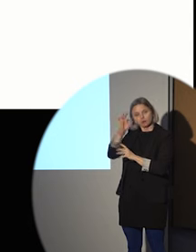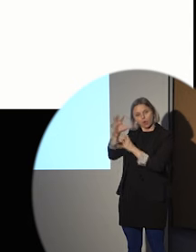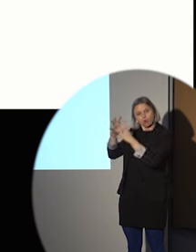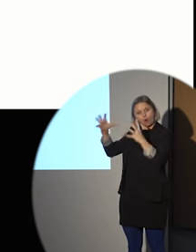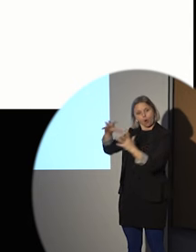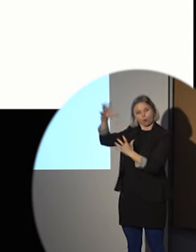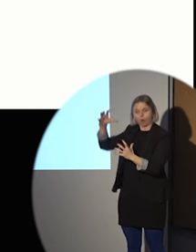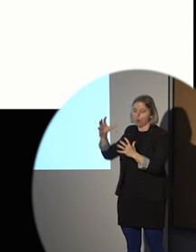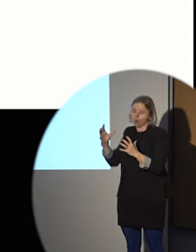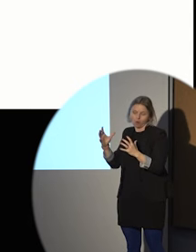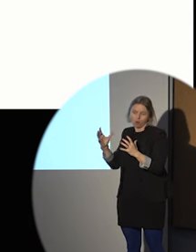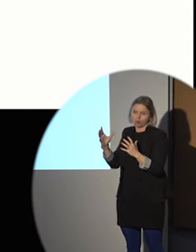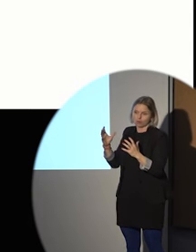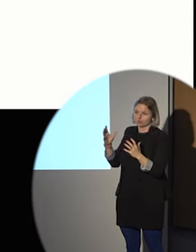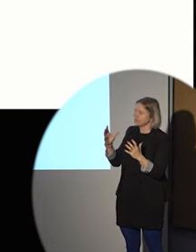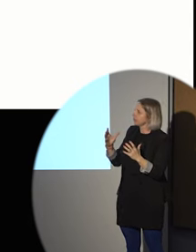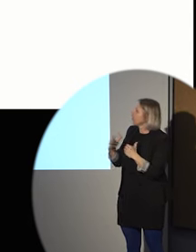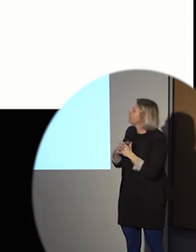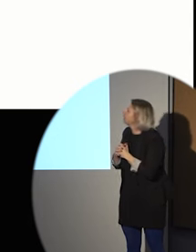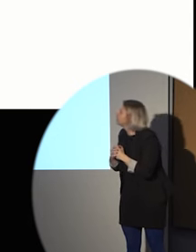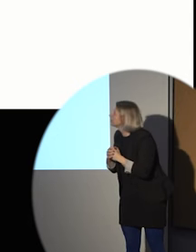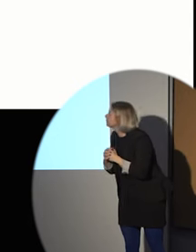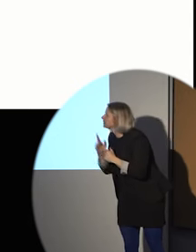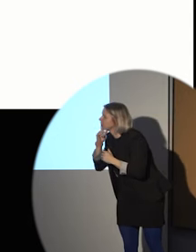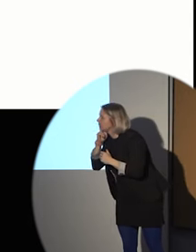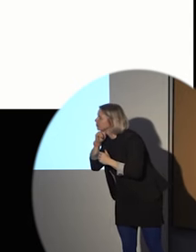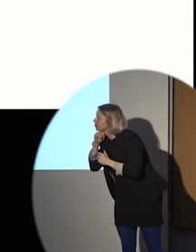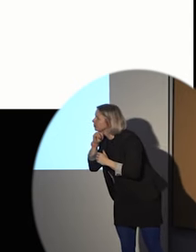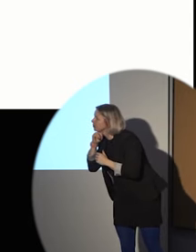les éléments lourds, les éléments dont nous sommes constitués.